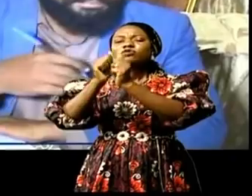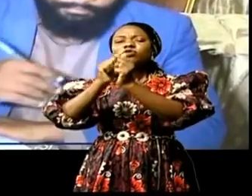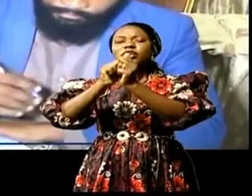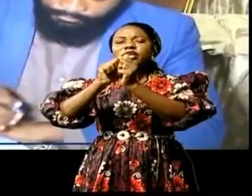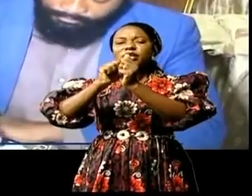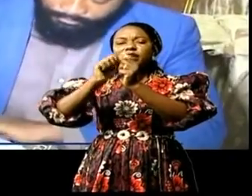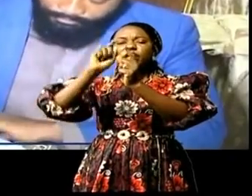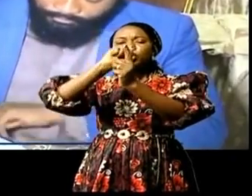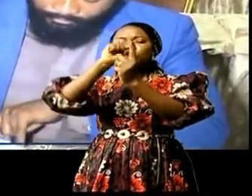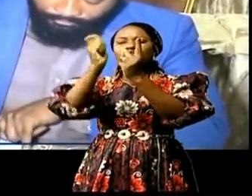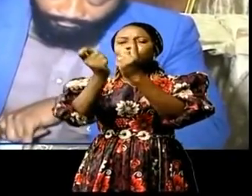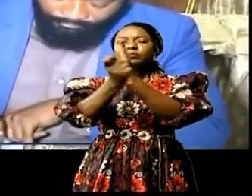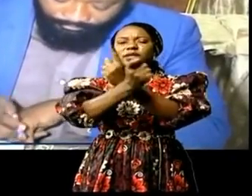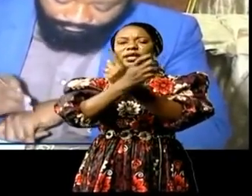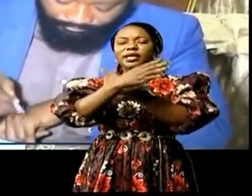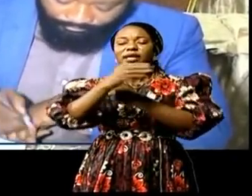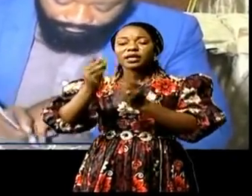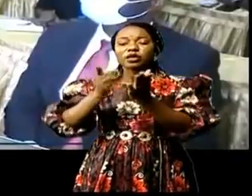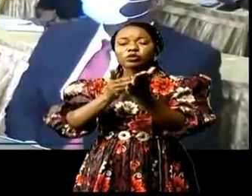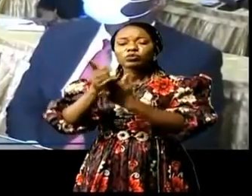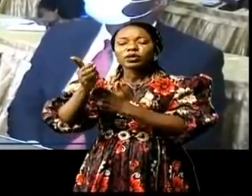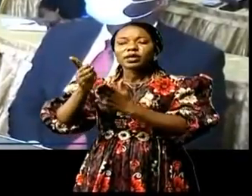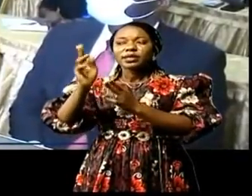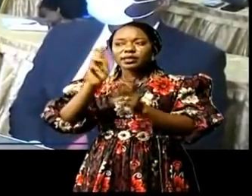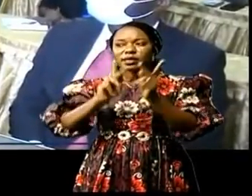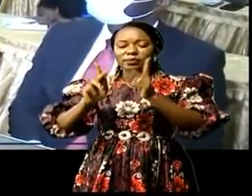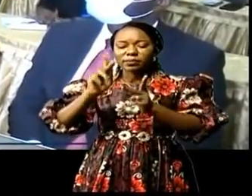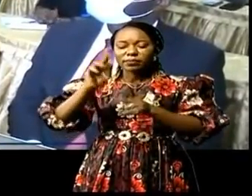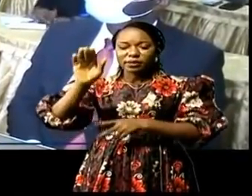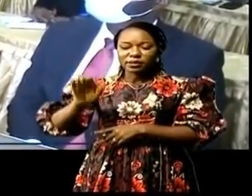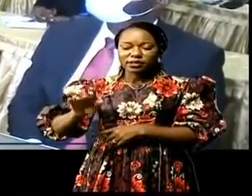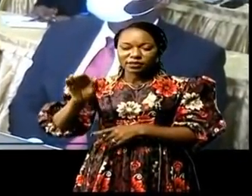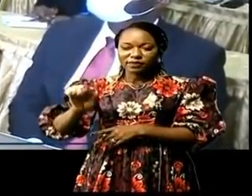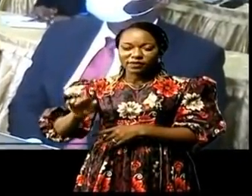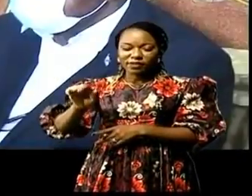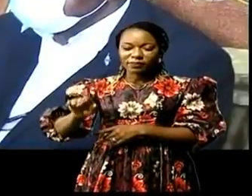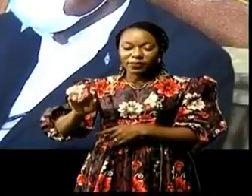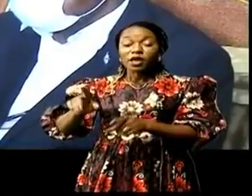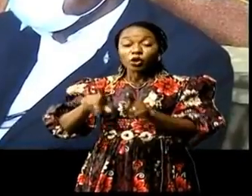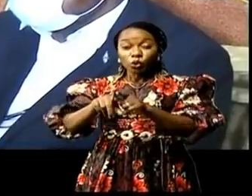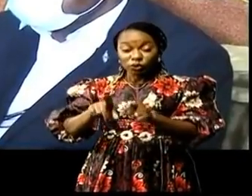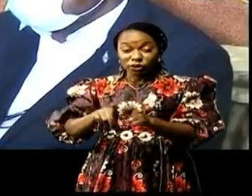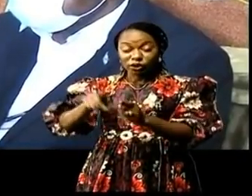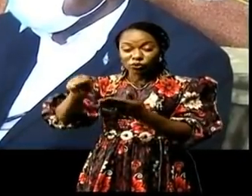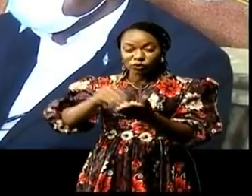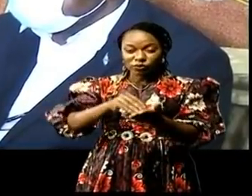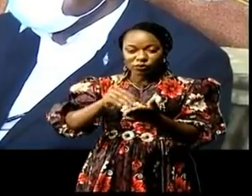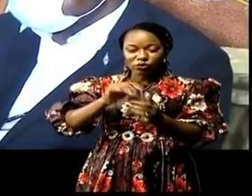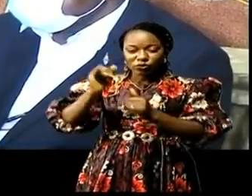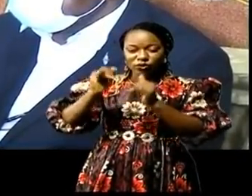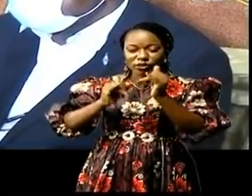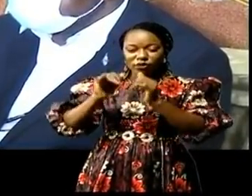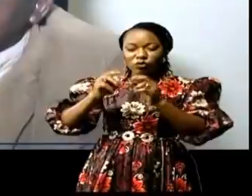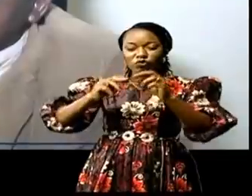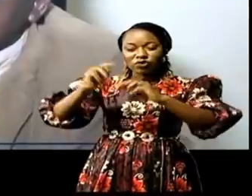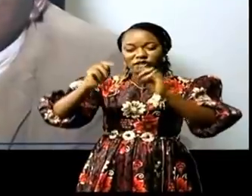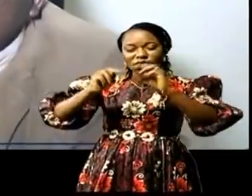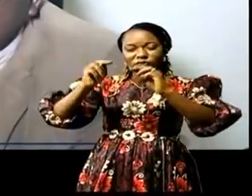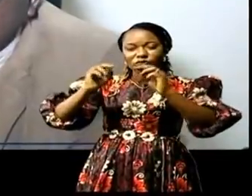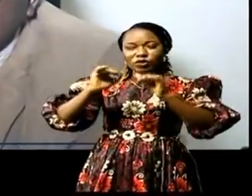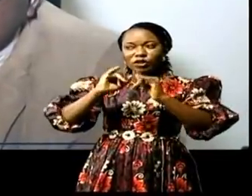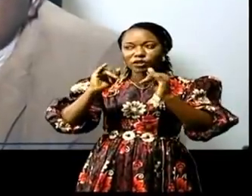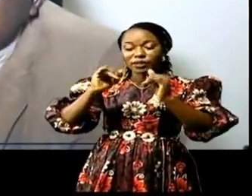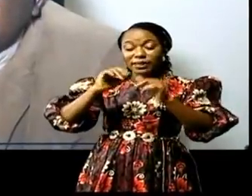droits des peuples autochtones pygmées dans la CDN, contribution déterminée au niveau national. Durant 4 jours,